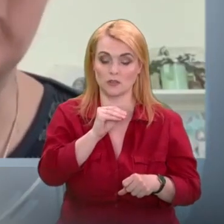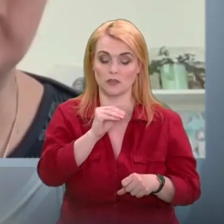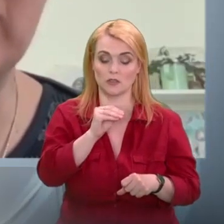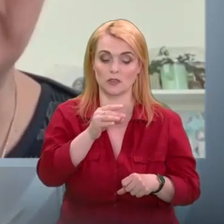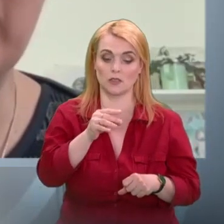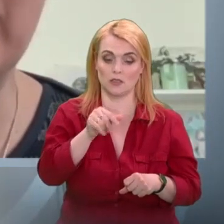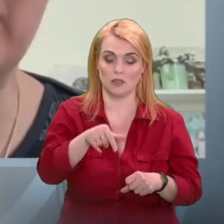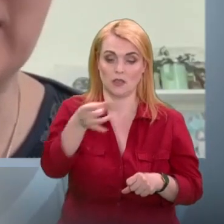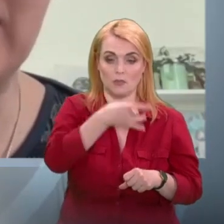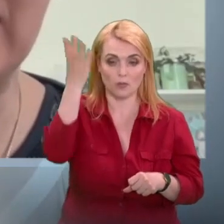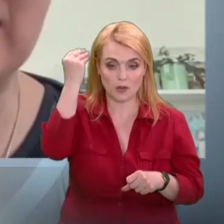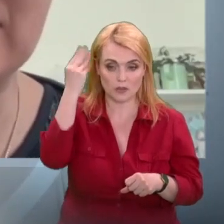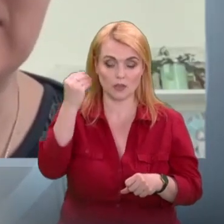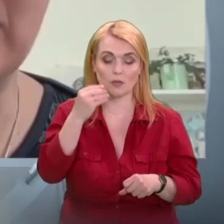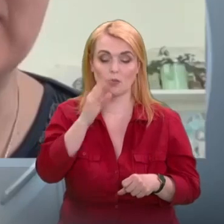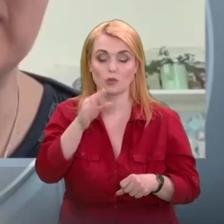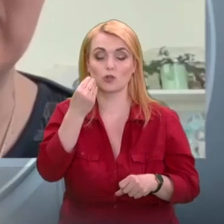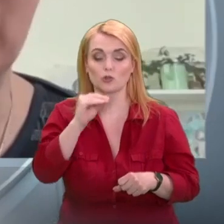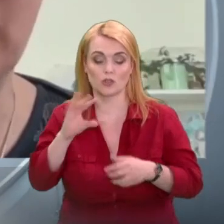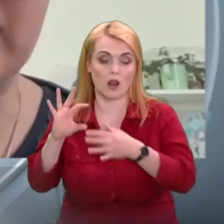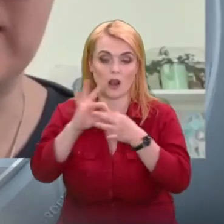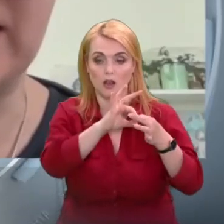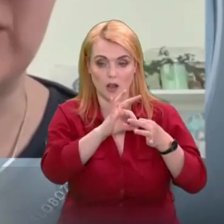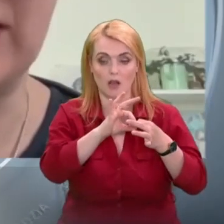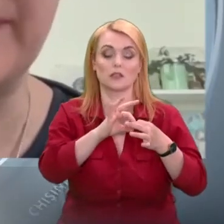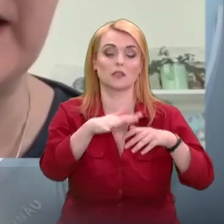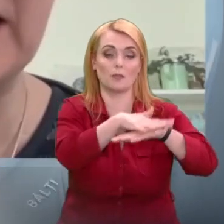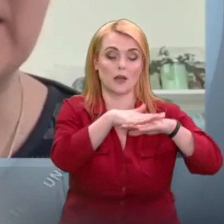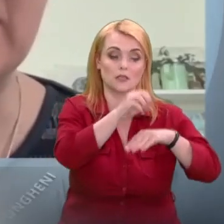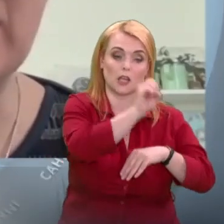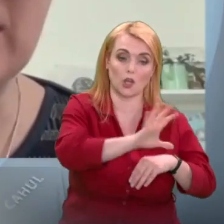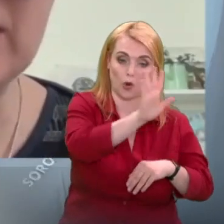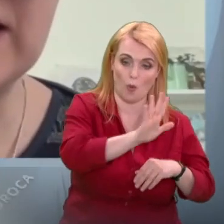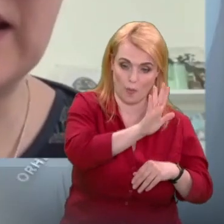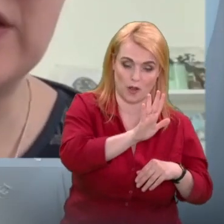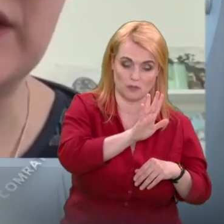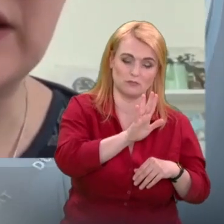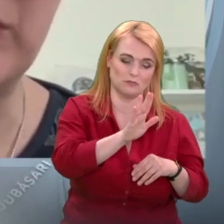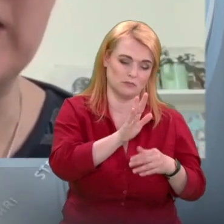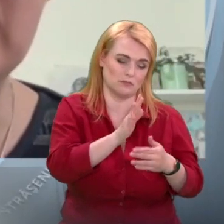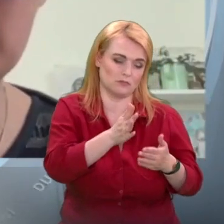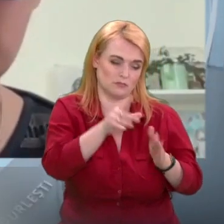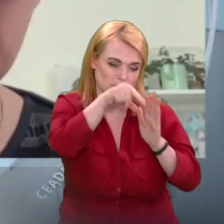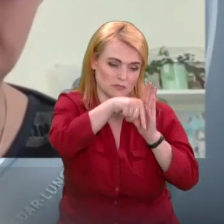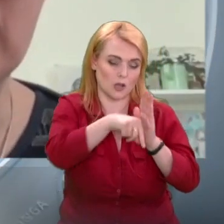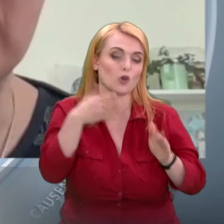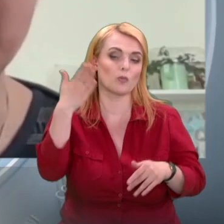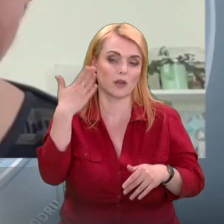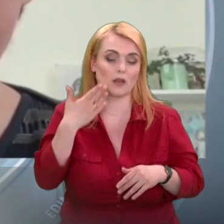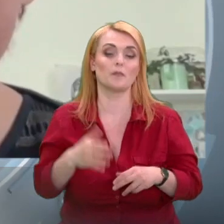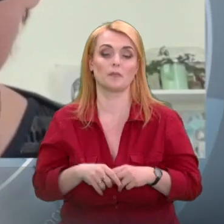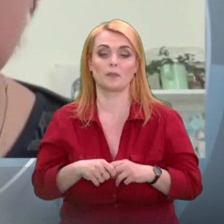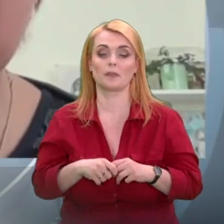Republica Moldova va fi mai bine legată de piața europeană de energie. Și aici este iarăși foarte important faptul